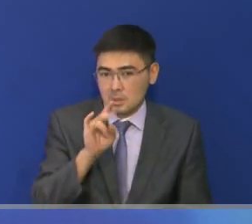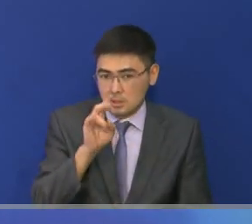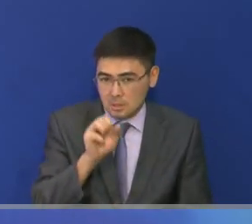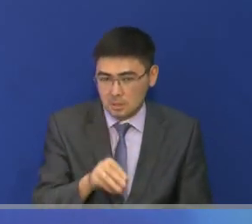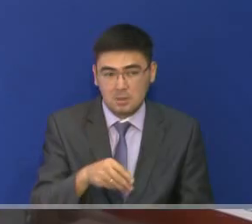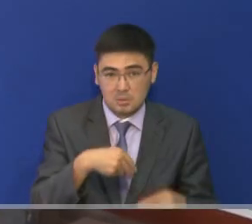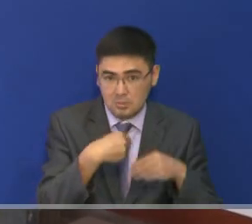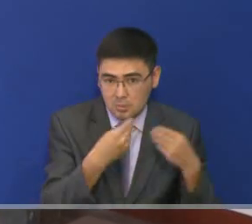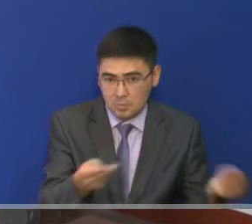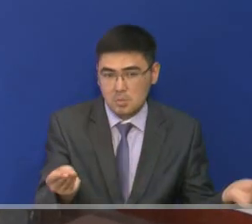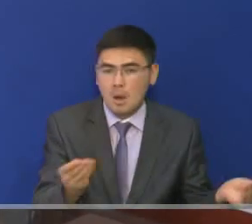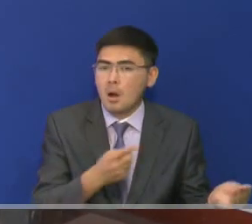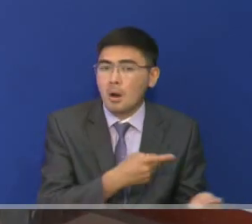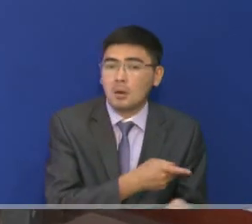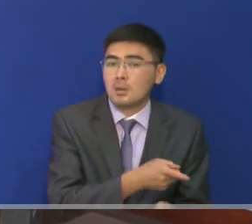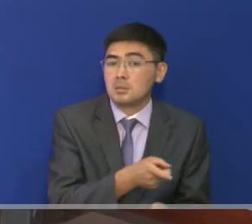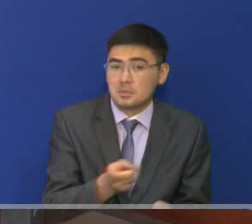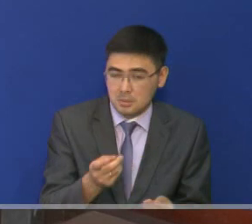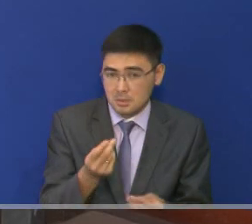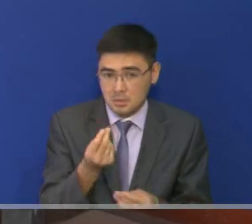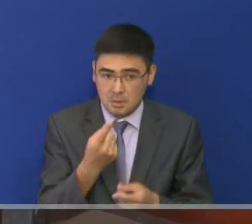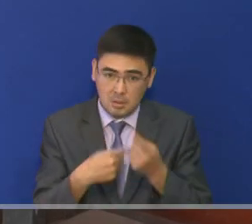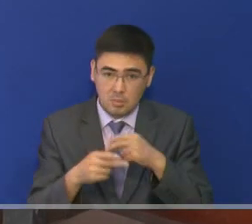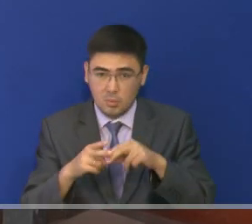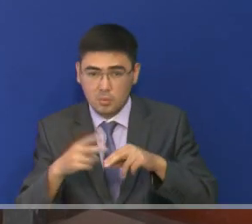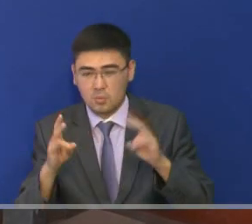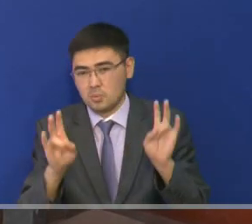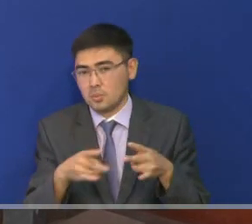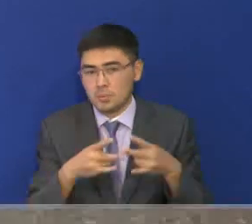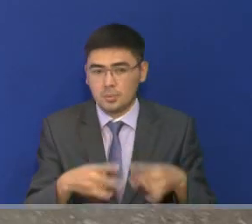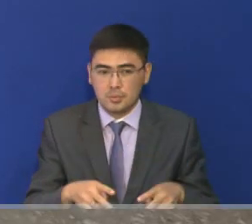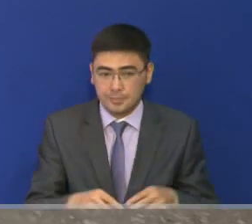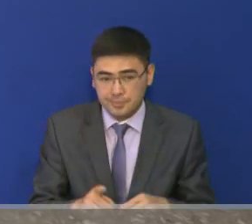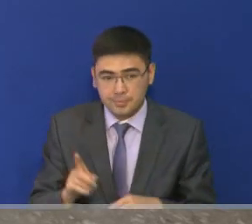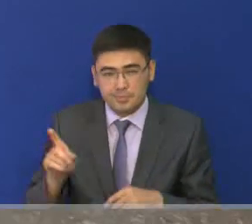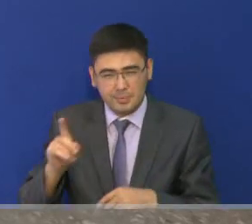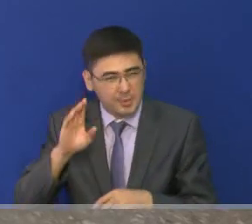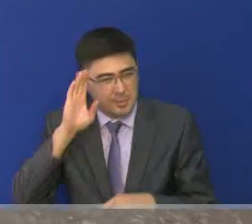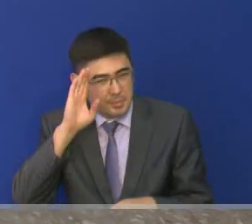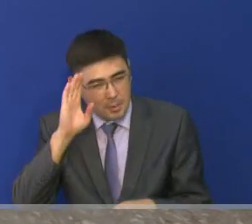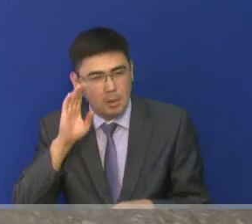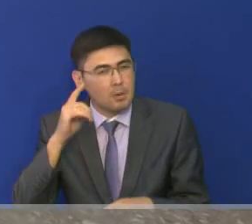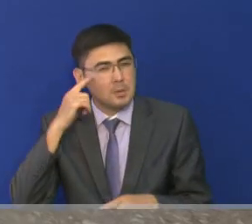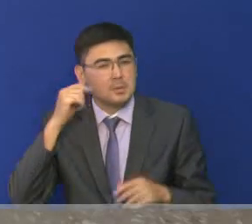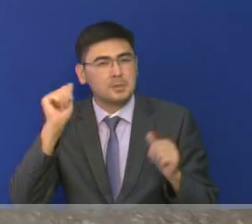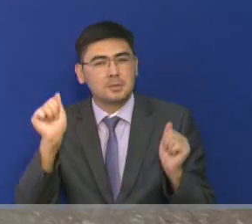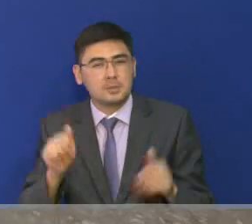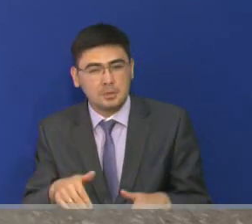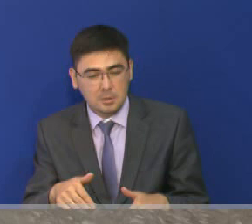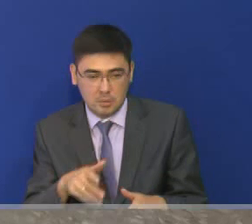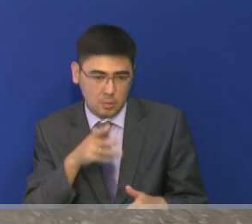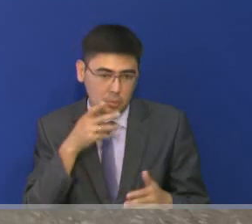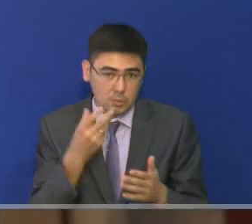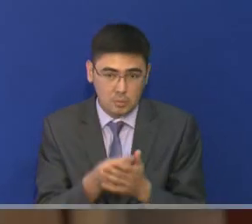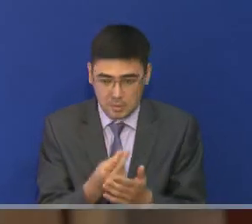жеткізген. Жас кәсіпкер Ярослав Михайлов 2 жыл бұрын жеке кәсібін ашуға бел буады. Балалар үйінің тәрбиеленушісі қолда